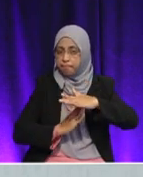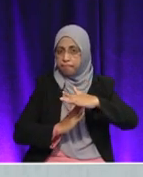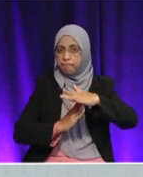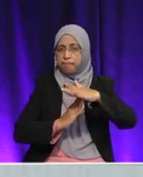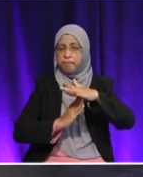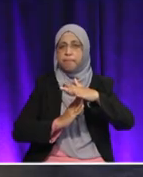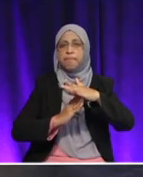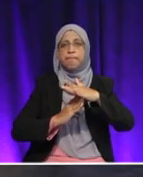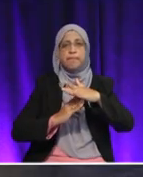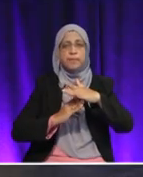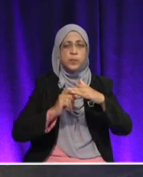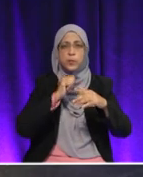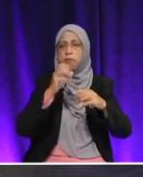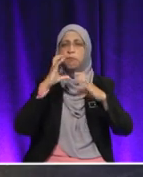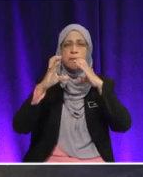lagi